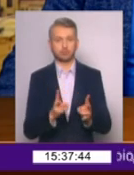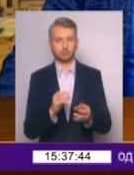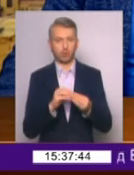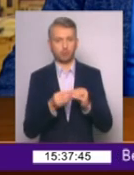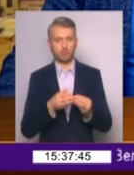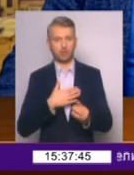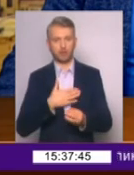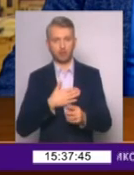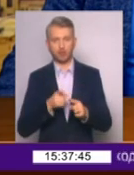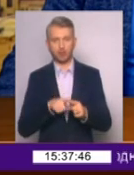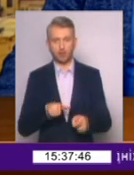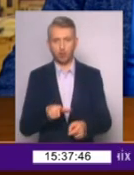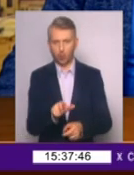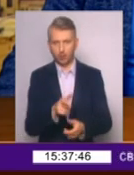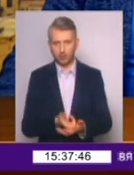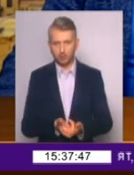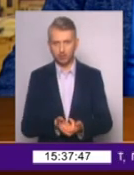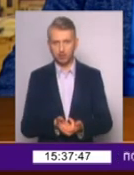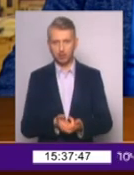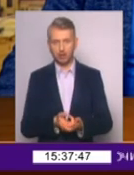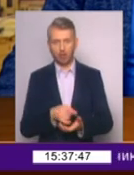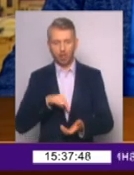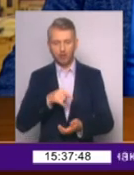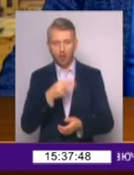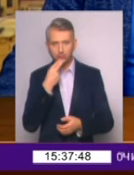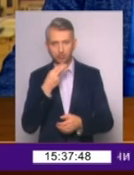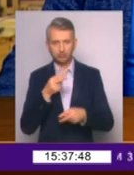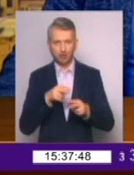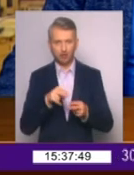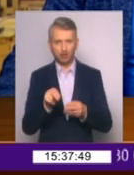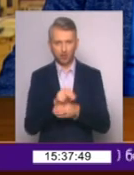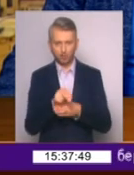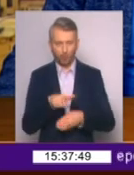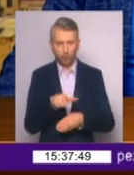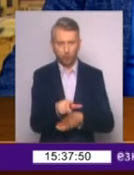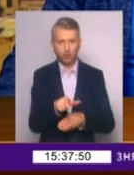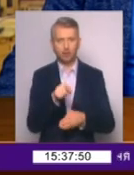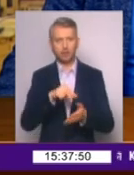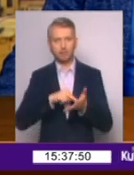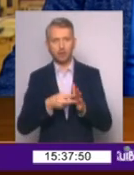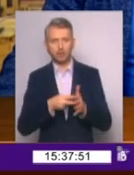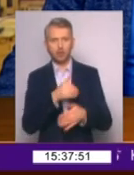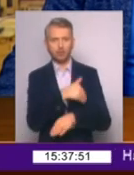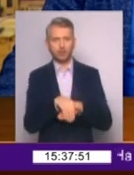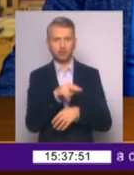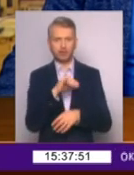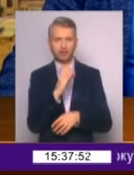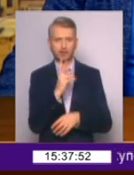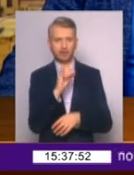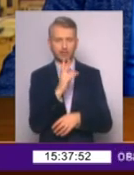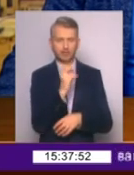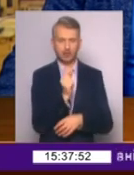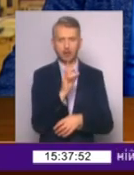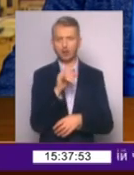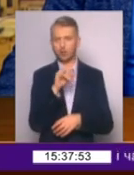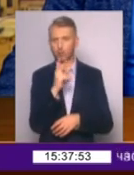це дороги. Ну, тобто, от ямковий ремонт. Чи він планується, от вулиці Лисківська,